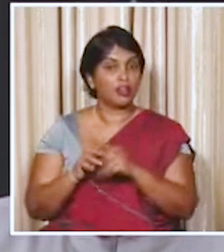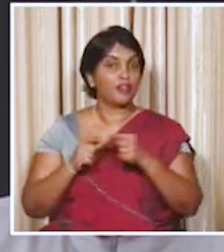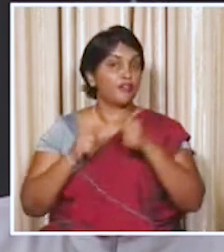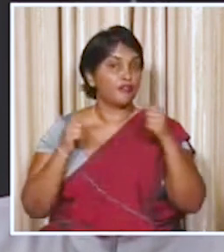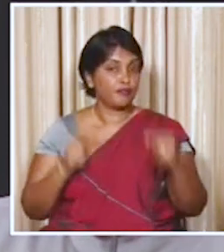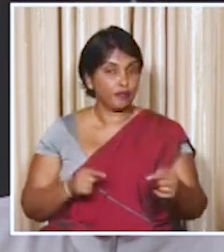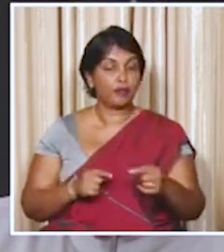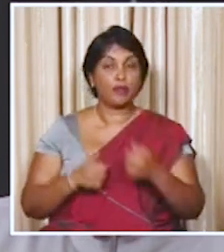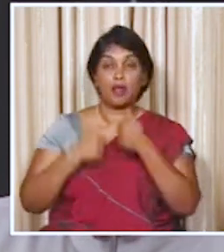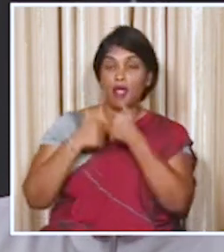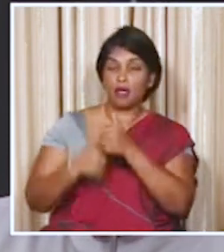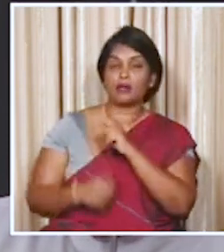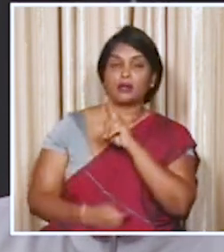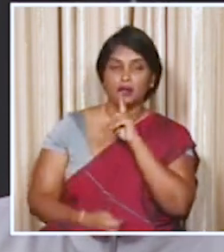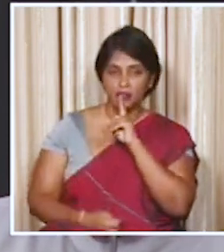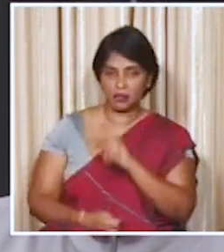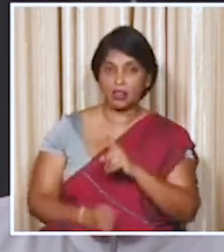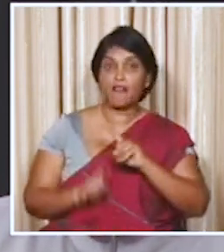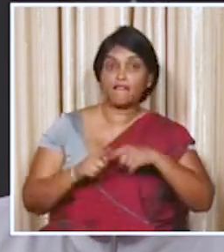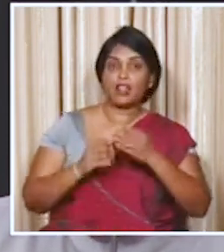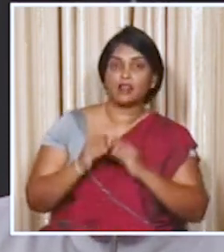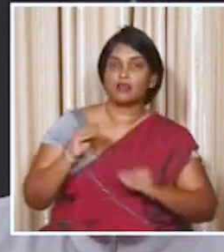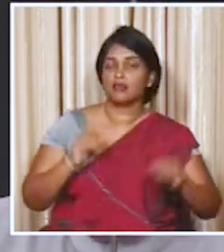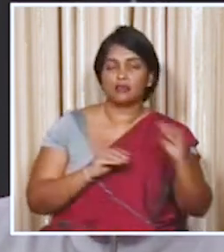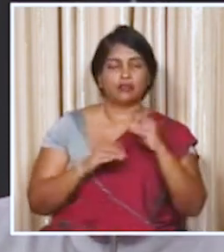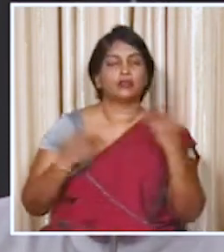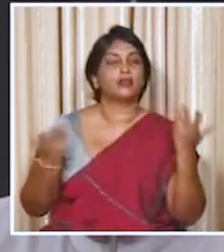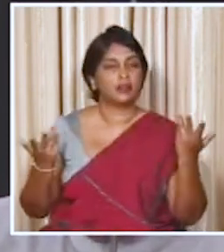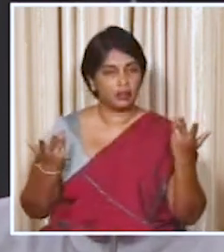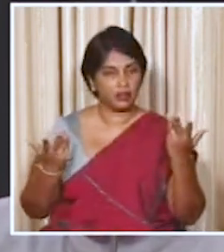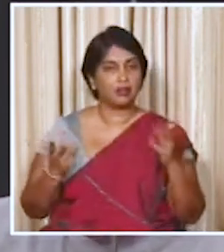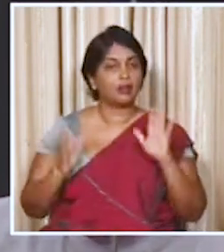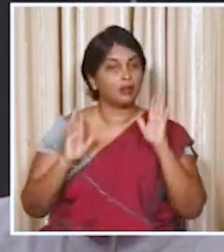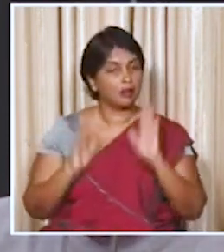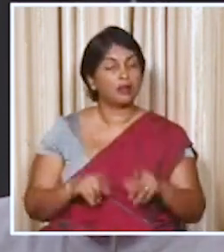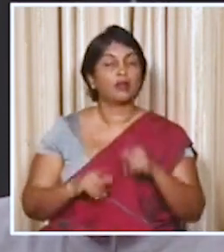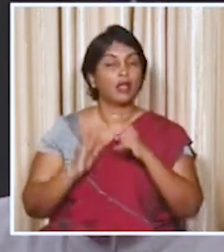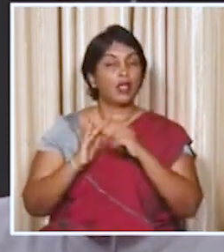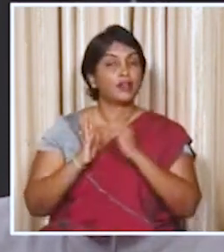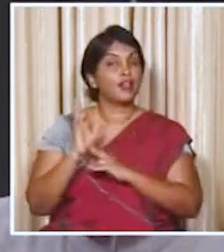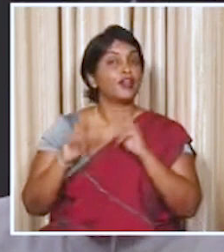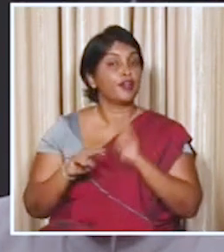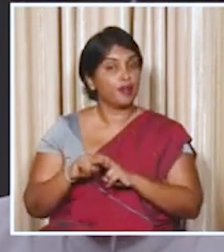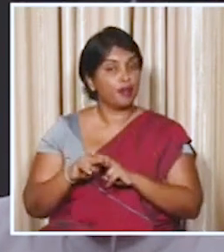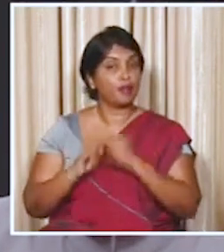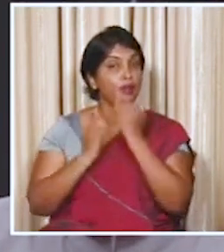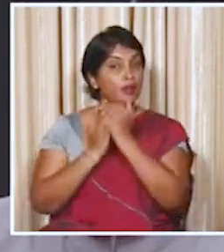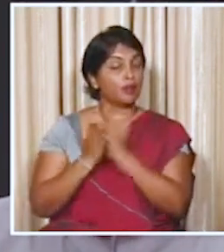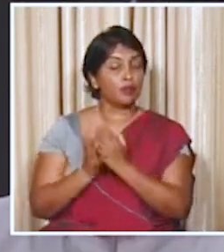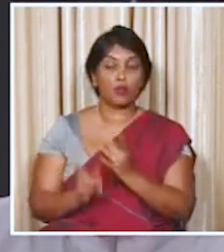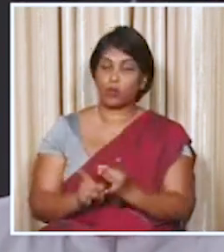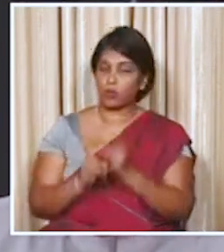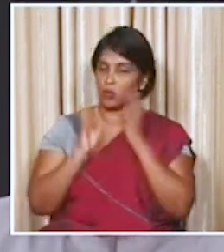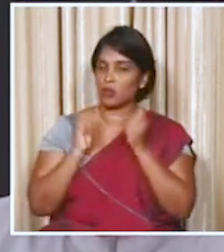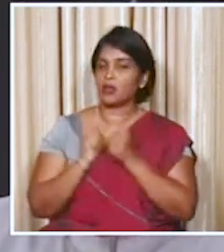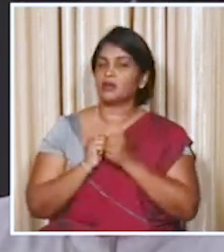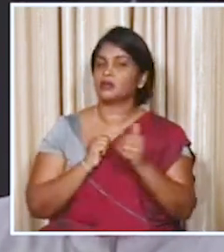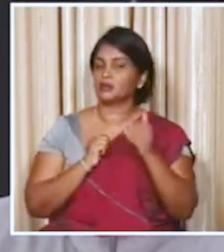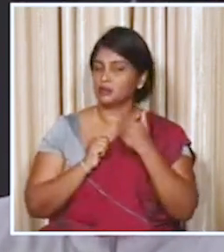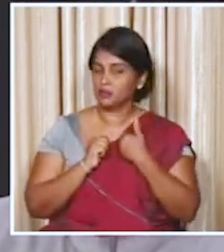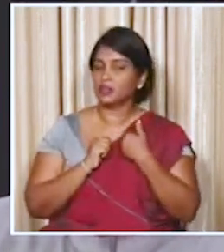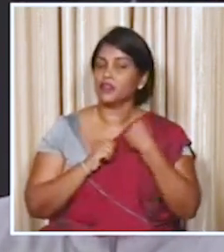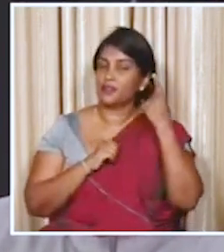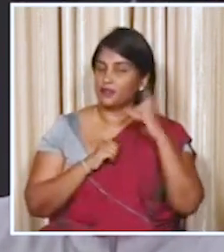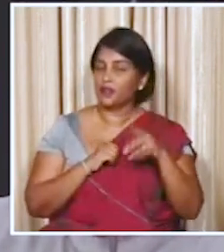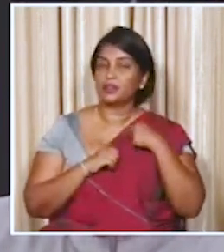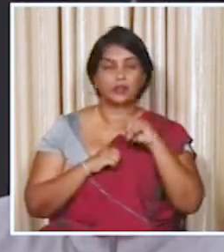විපක්ෂය හරි කියලා කියනවා. වෙන විකල්පයක් නැහැයි කියලා කියනවා. එහෙනම් ඒ ජාත්‍යන්තර මූල්‍ය අරමුදල කොන්දේසිත් එක්ක තමයි අපිට යන්න සිද්ධ වෙලා තියෙන්නේ. ඒ